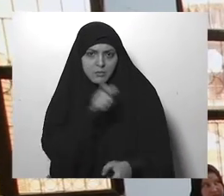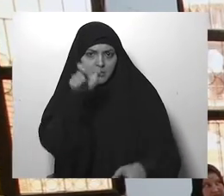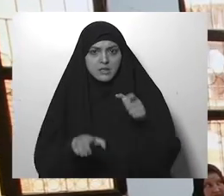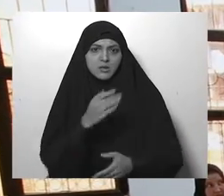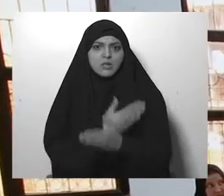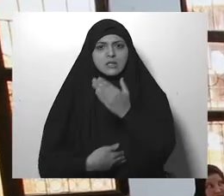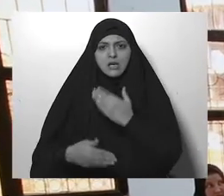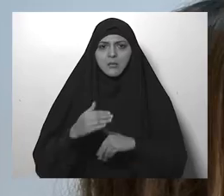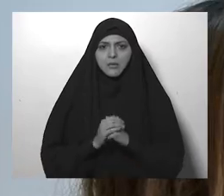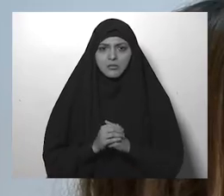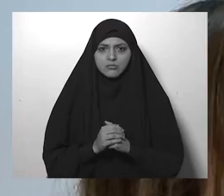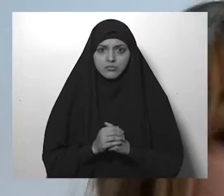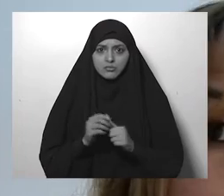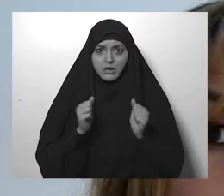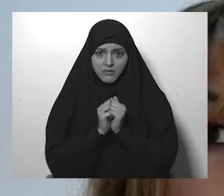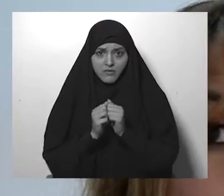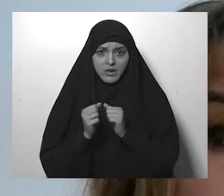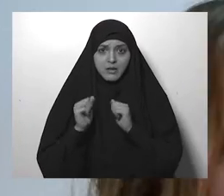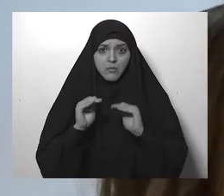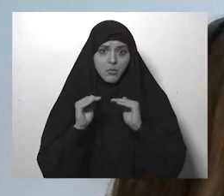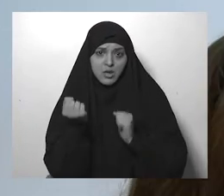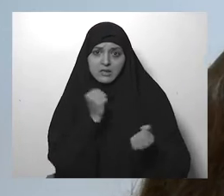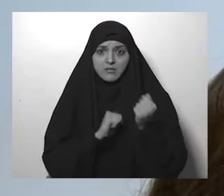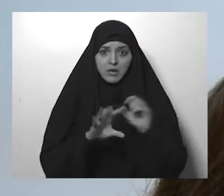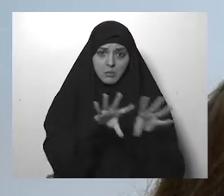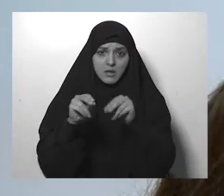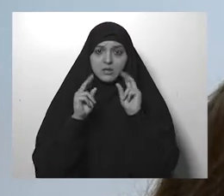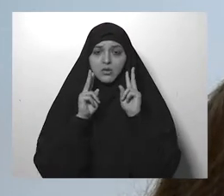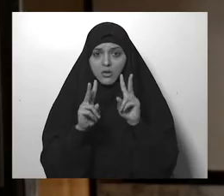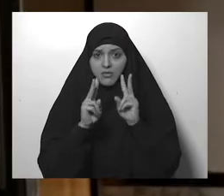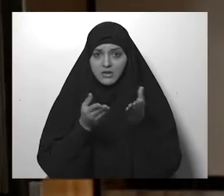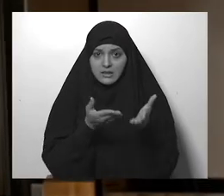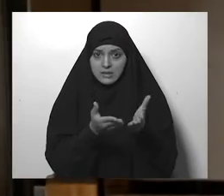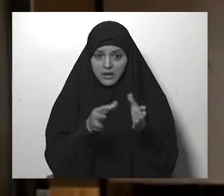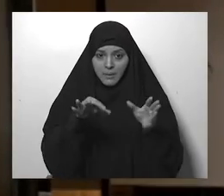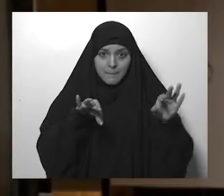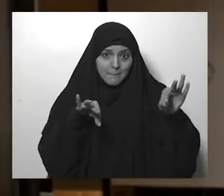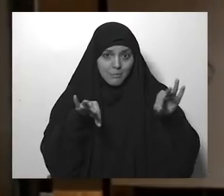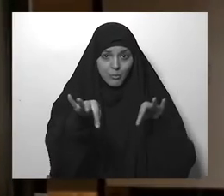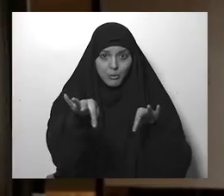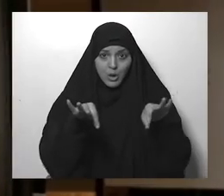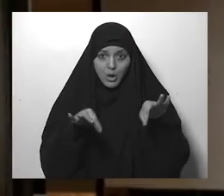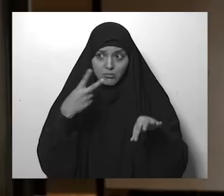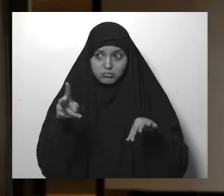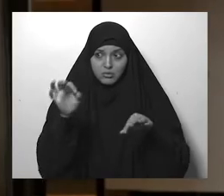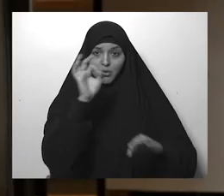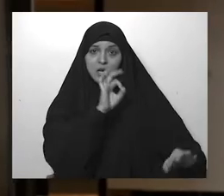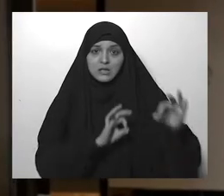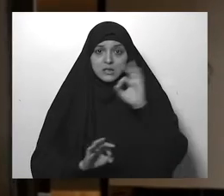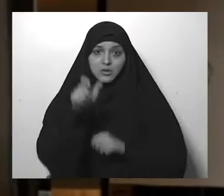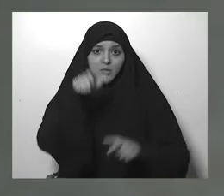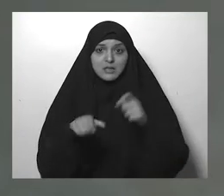personnes handicapés et un certain nombre d'activités qui a été démis en oeuvre la mise en oeuvre d'un mapping des organisations de personnes handicapées